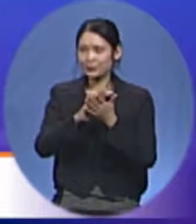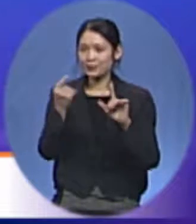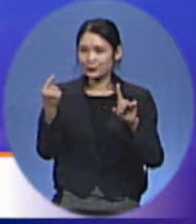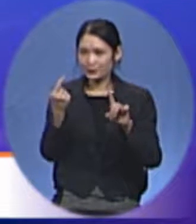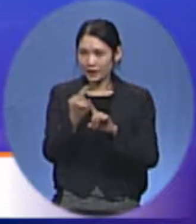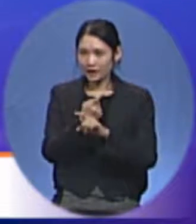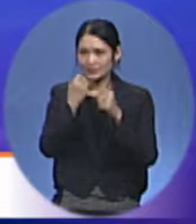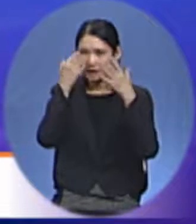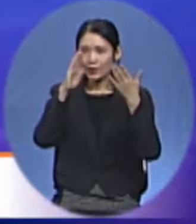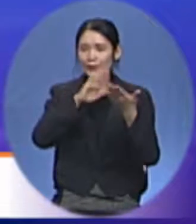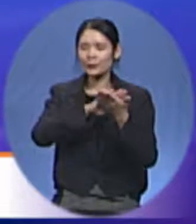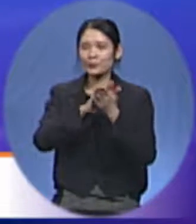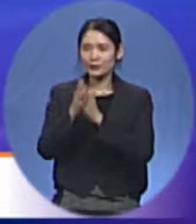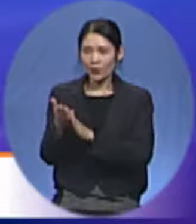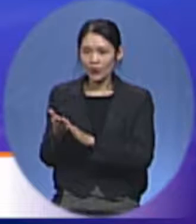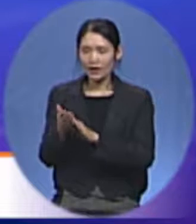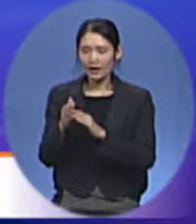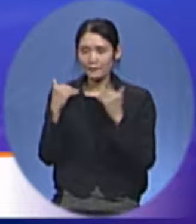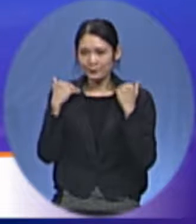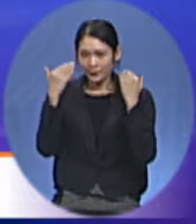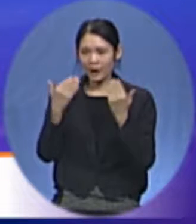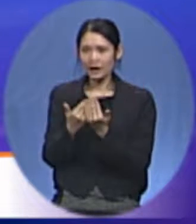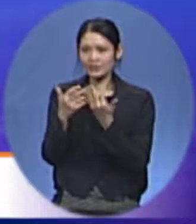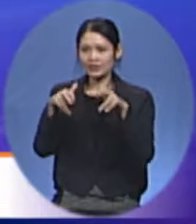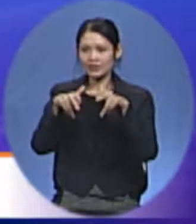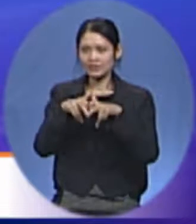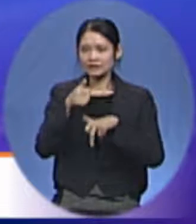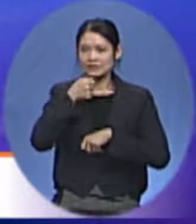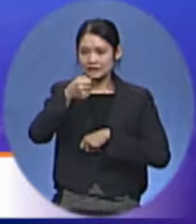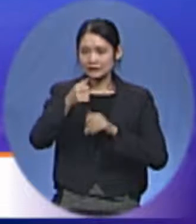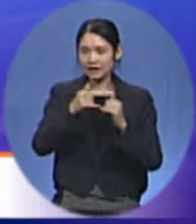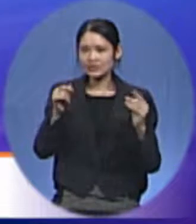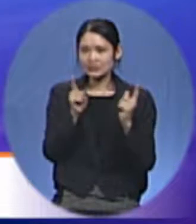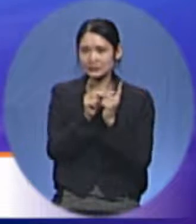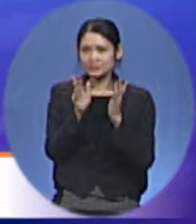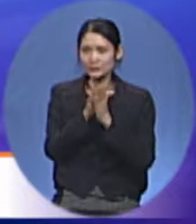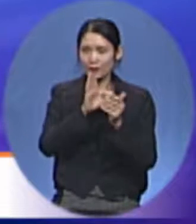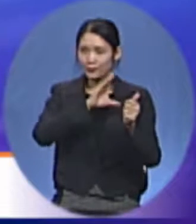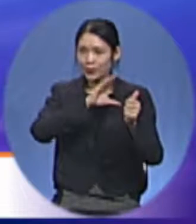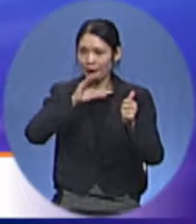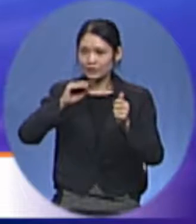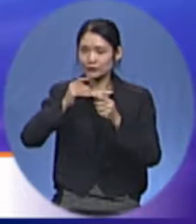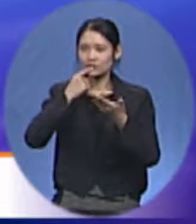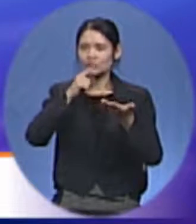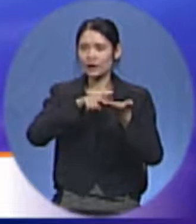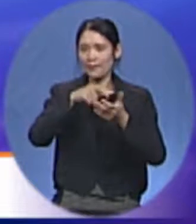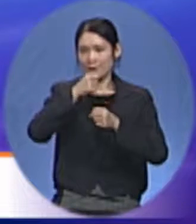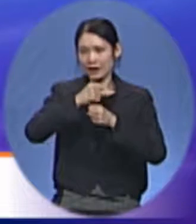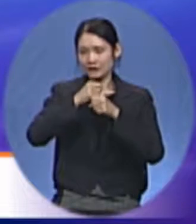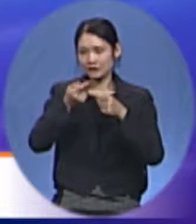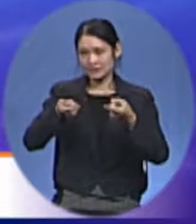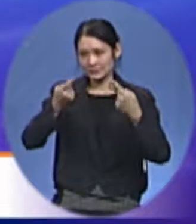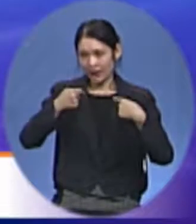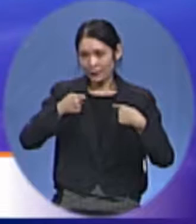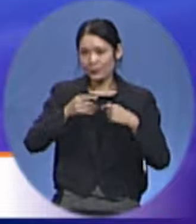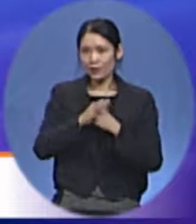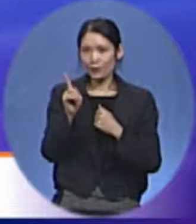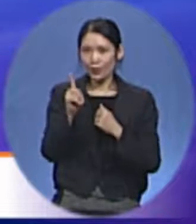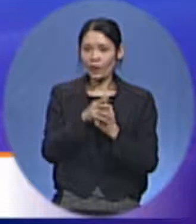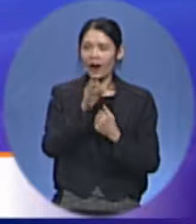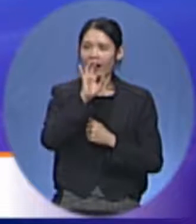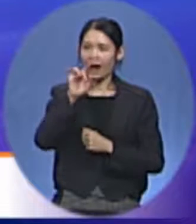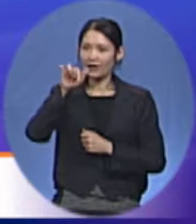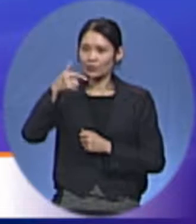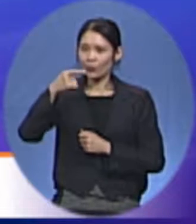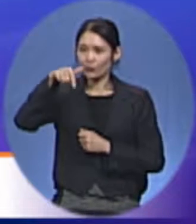새롭게 변화했는데요. 발달장애인 진행자가 직접 방송 기사를 쉽게 만들고 참여하는 코너입니다. 안호준이